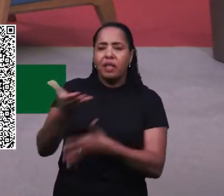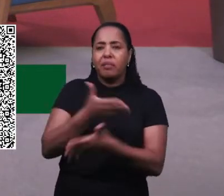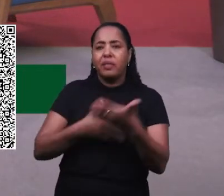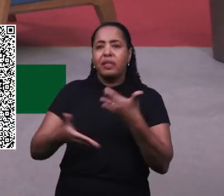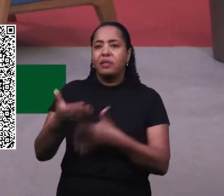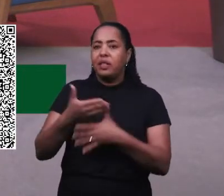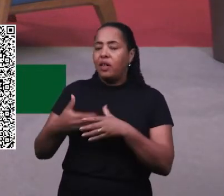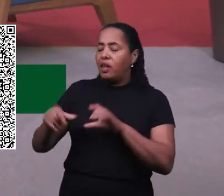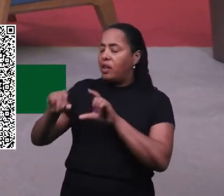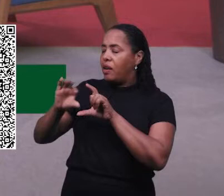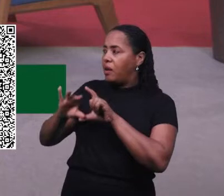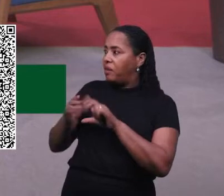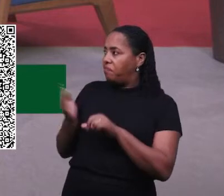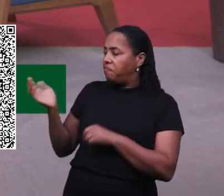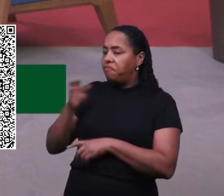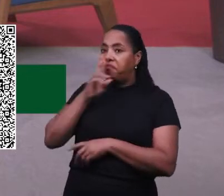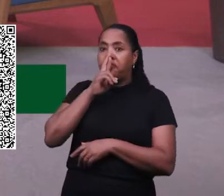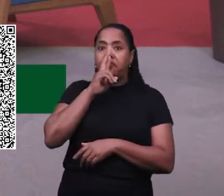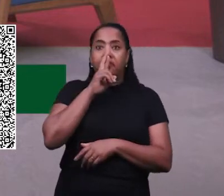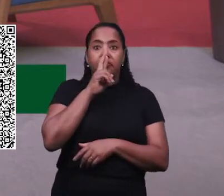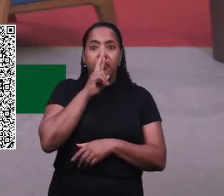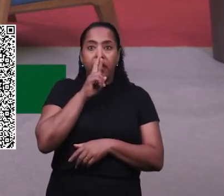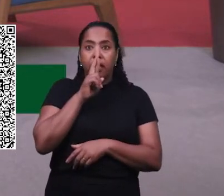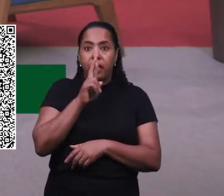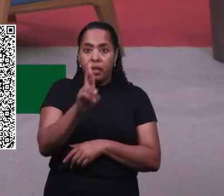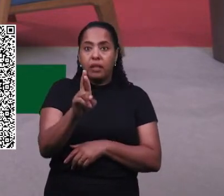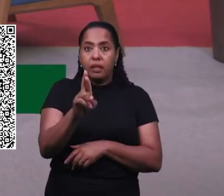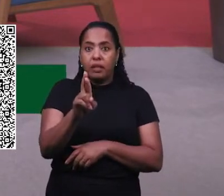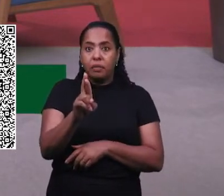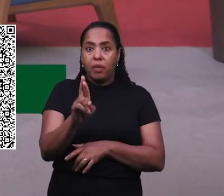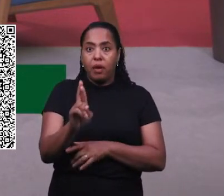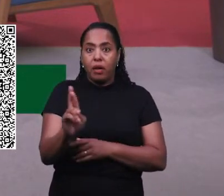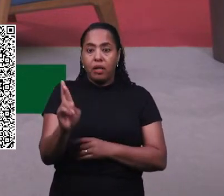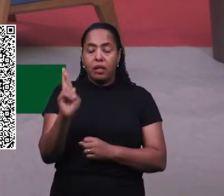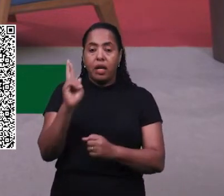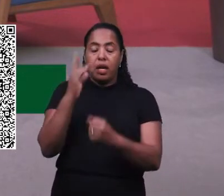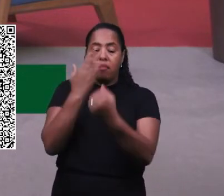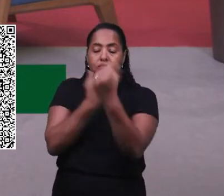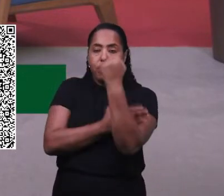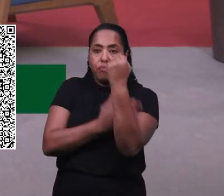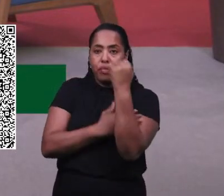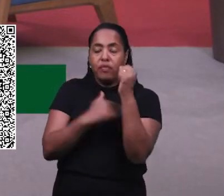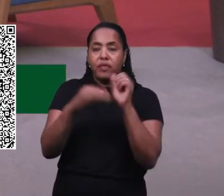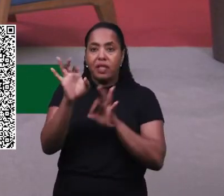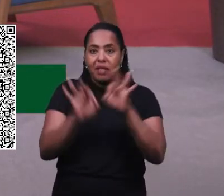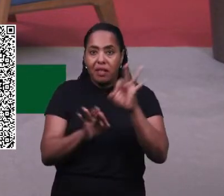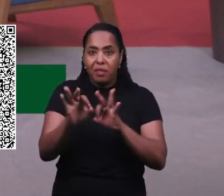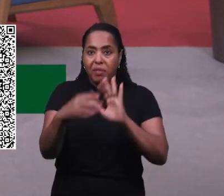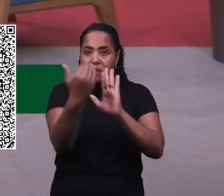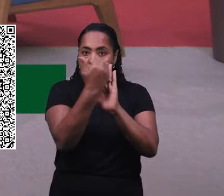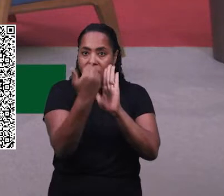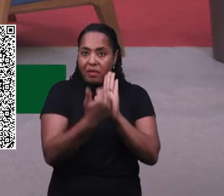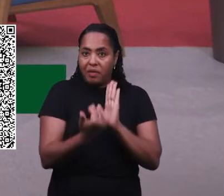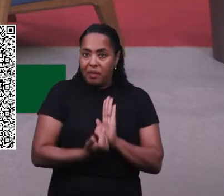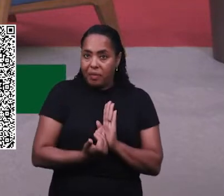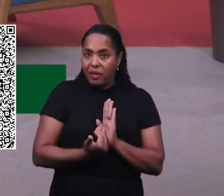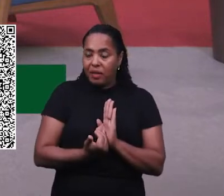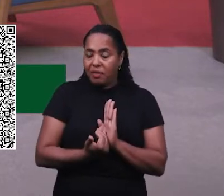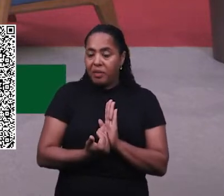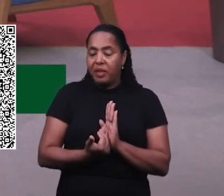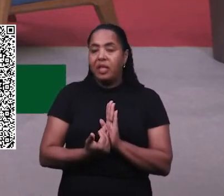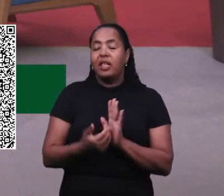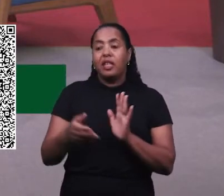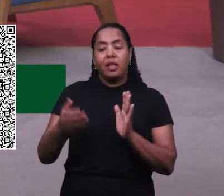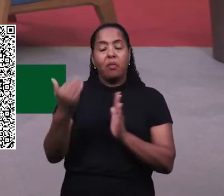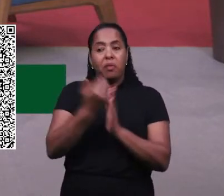participations se répondent entre dans la préparation de la formation. Donc, le programme est